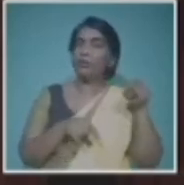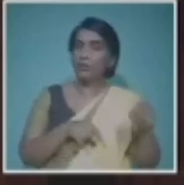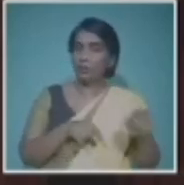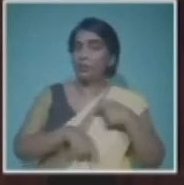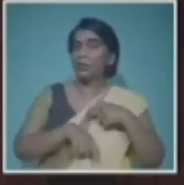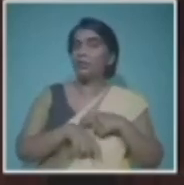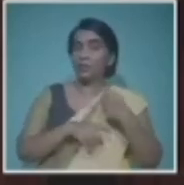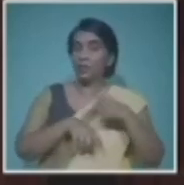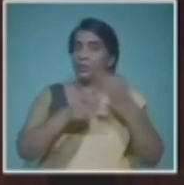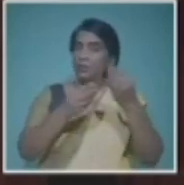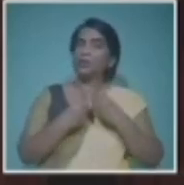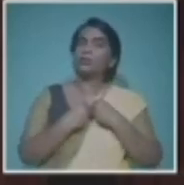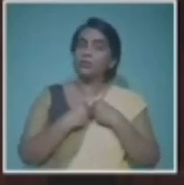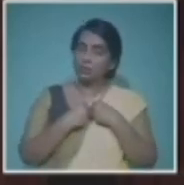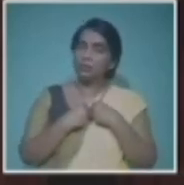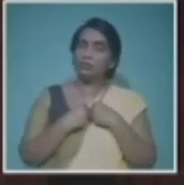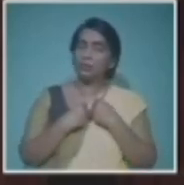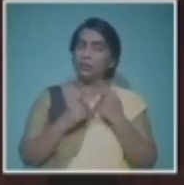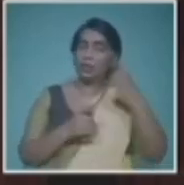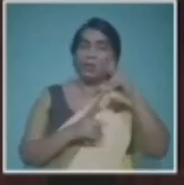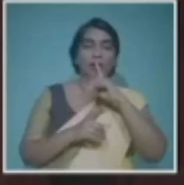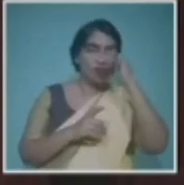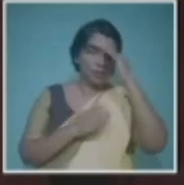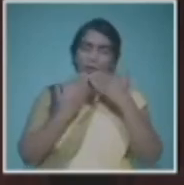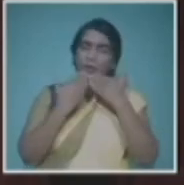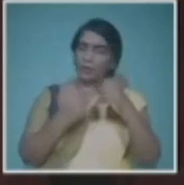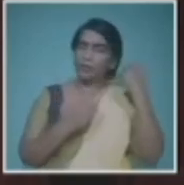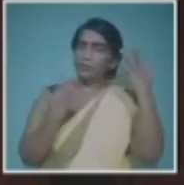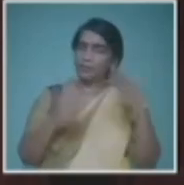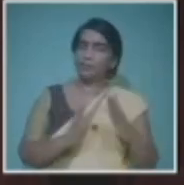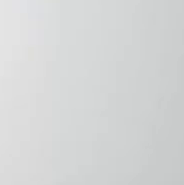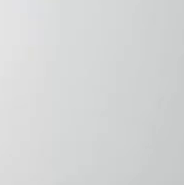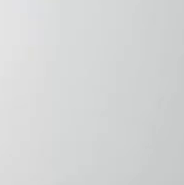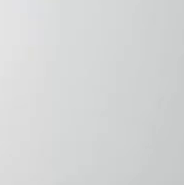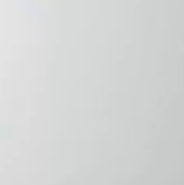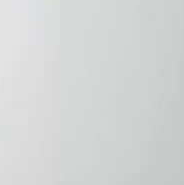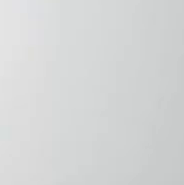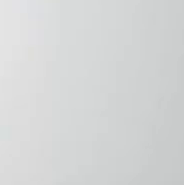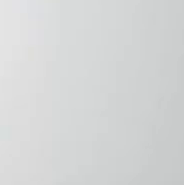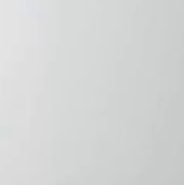මොහොතේදී මට අවස්ථාව ලබා දීම සම්බන්ධව කරුණාකර නියෝජක කතානායකතුමාට ස්තුති පුද කරමින් මාන්නයන බොහොමත්ම ස්තුතියි.